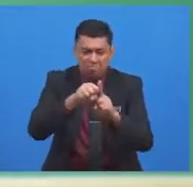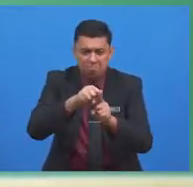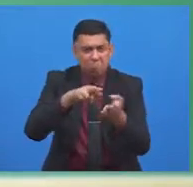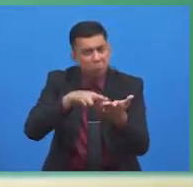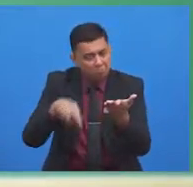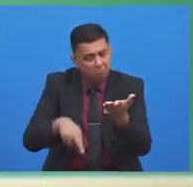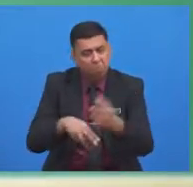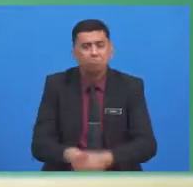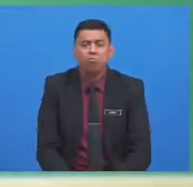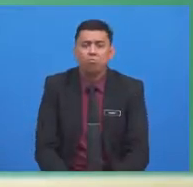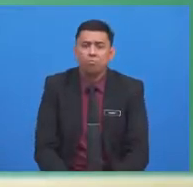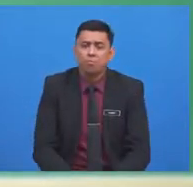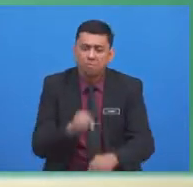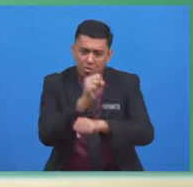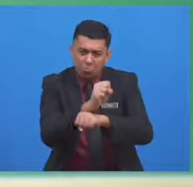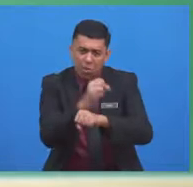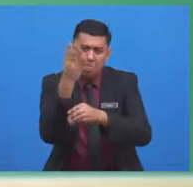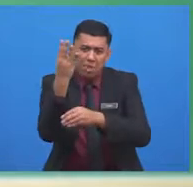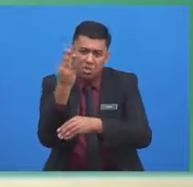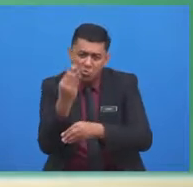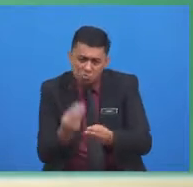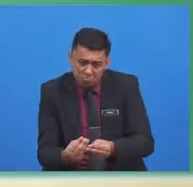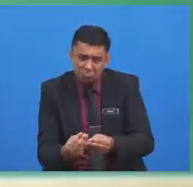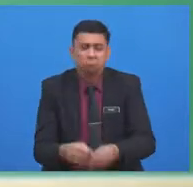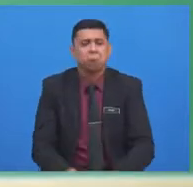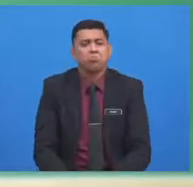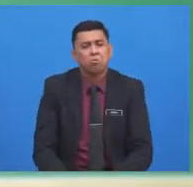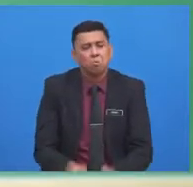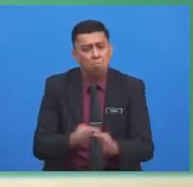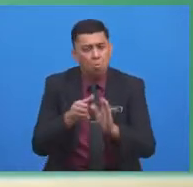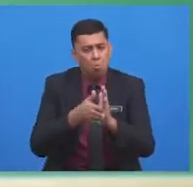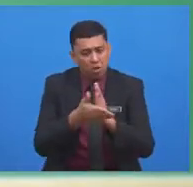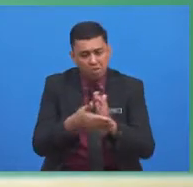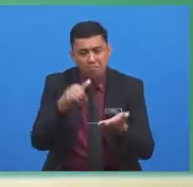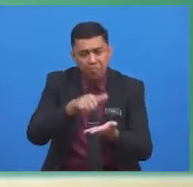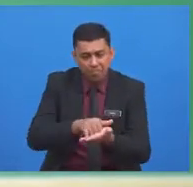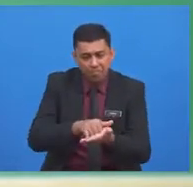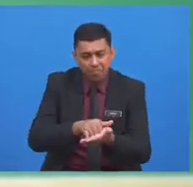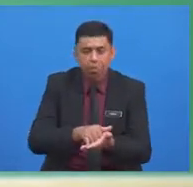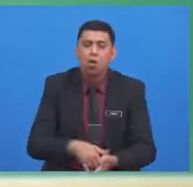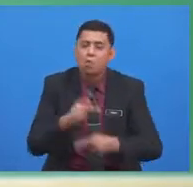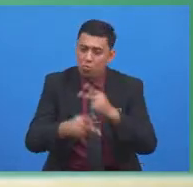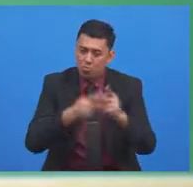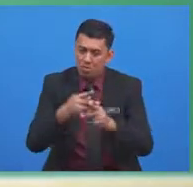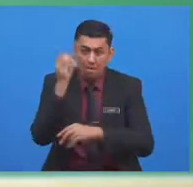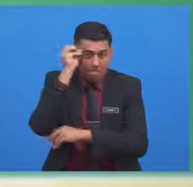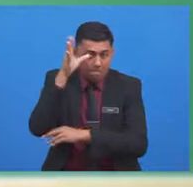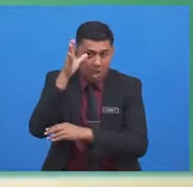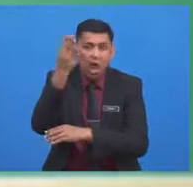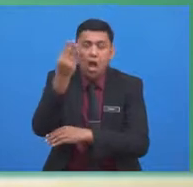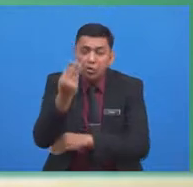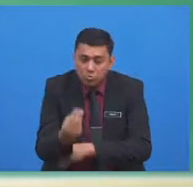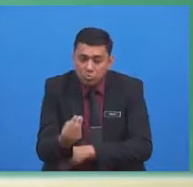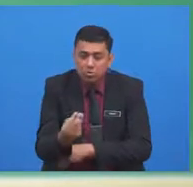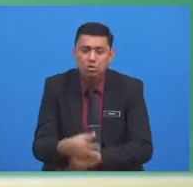rendah menyebabkan batuan mengecut. Oleh itu, proses kembang kecut yang berulang